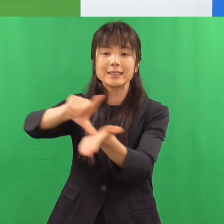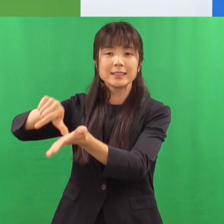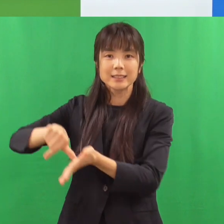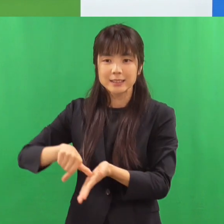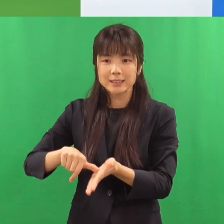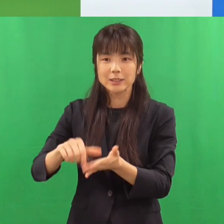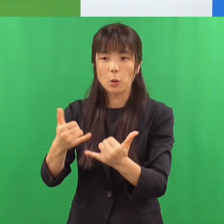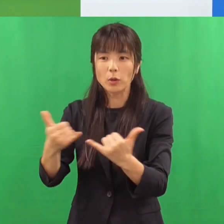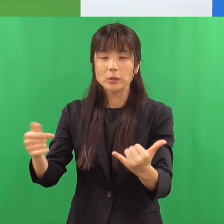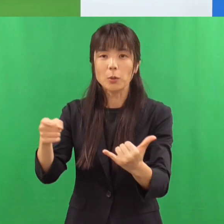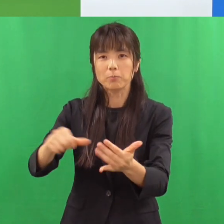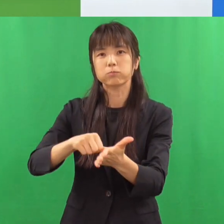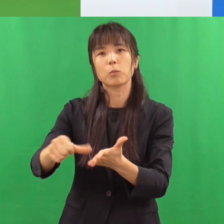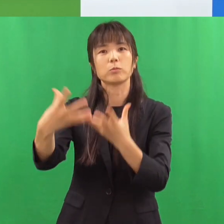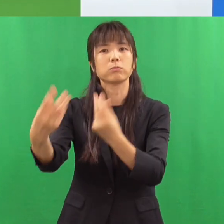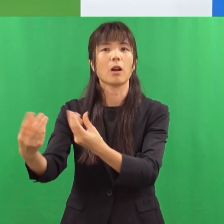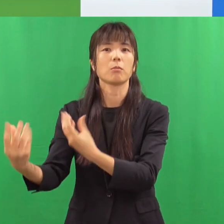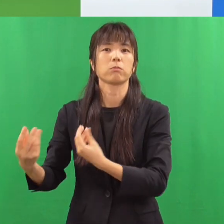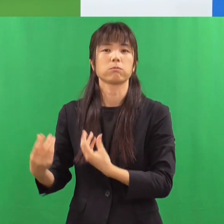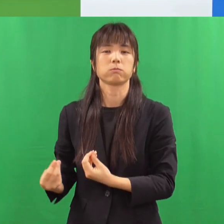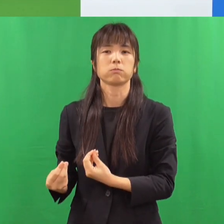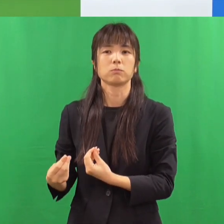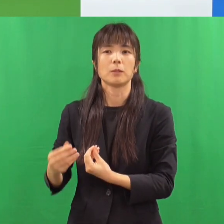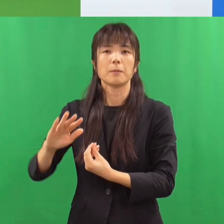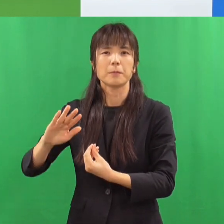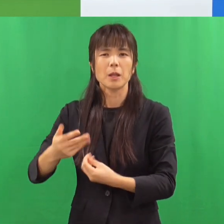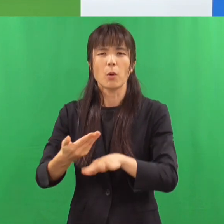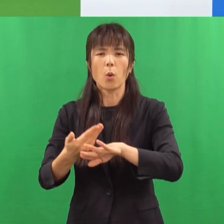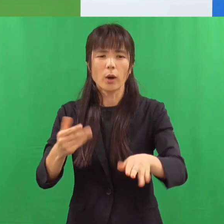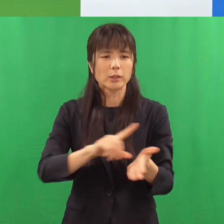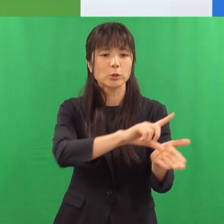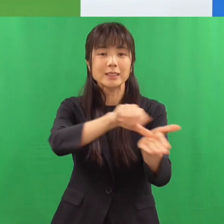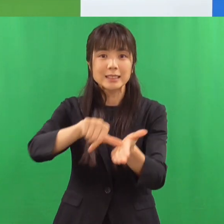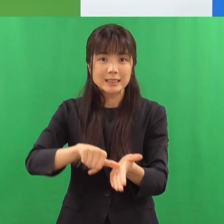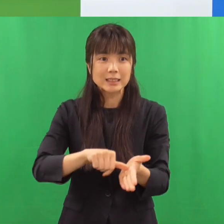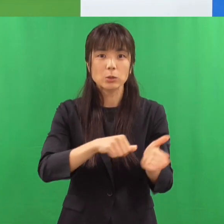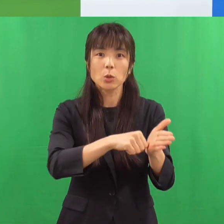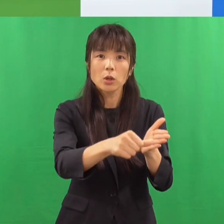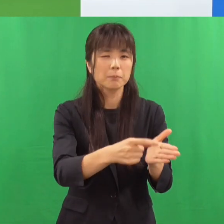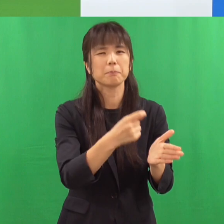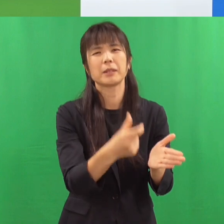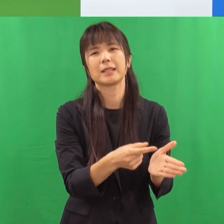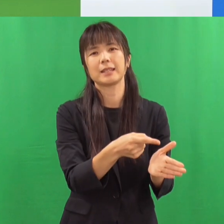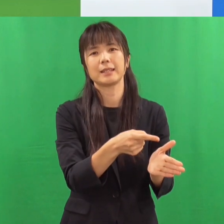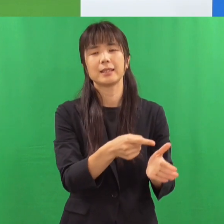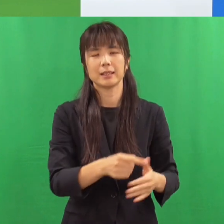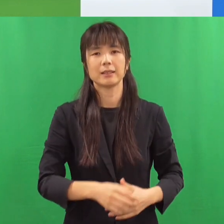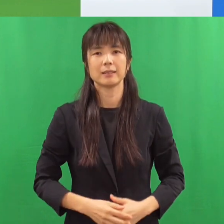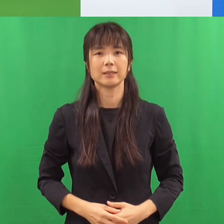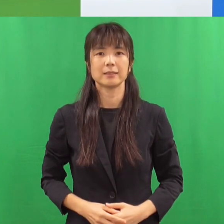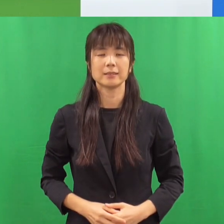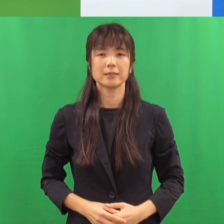ちですね。それ以外の地域はあんまりほとんど入ってないと思います。